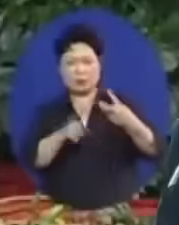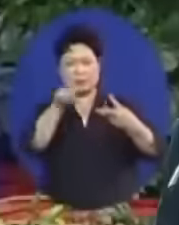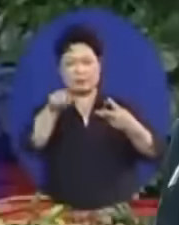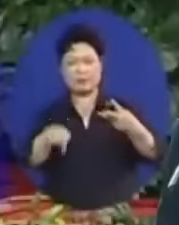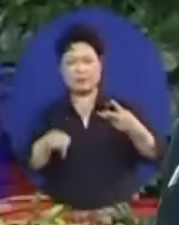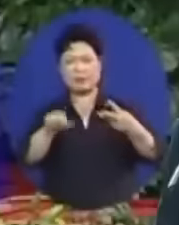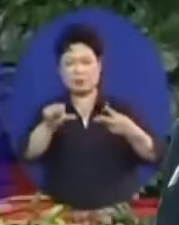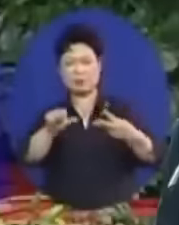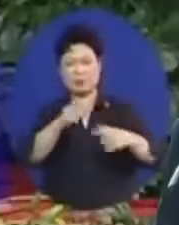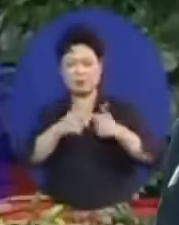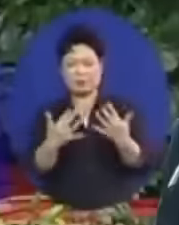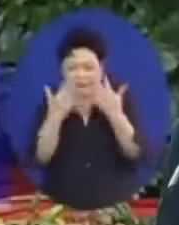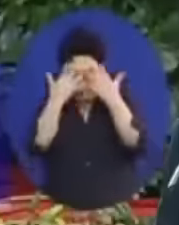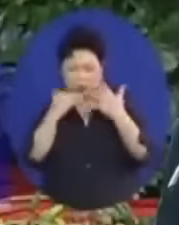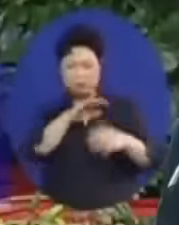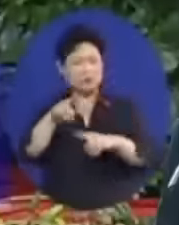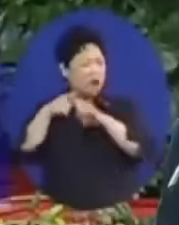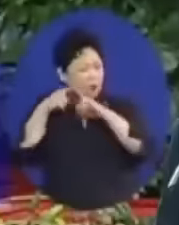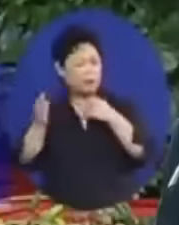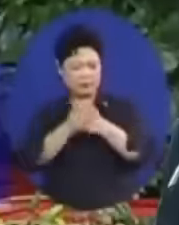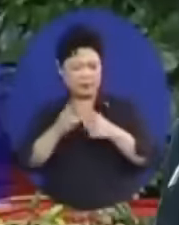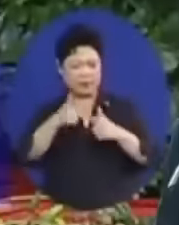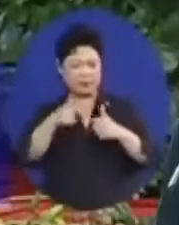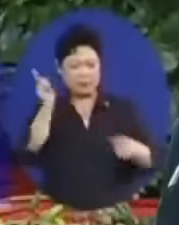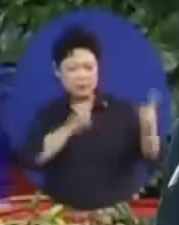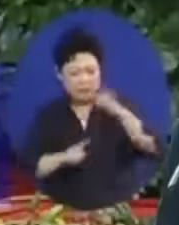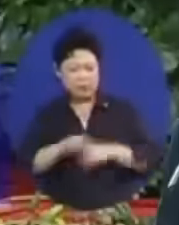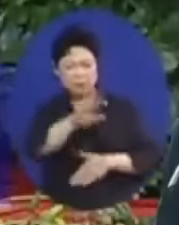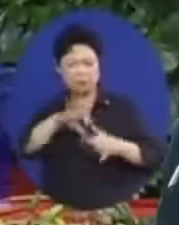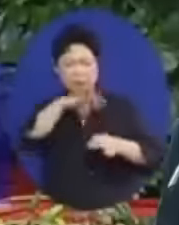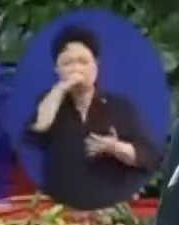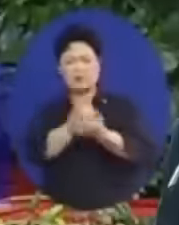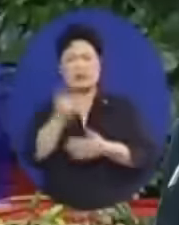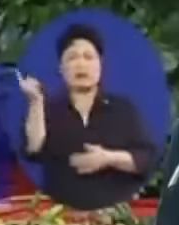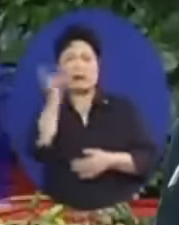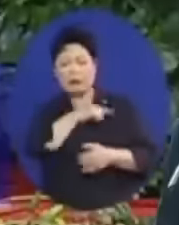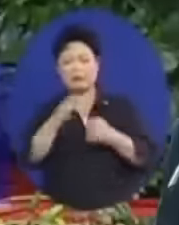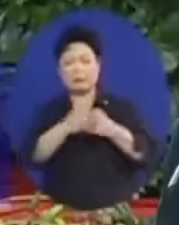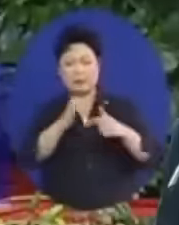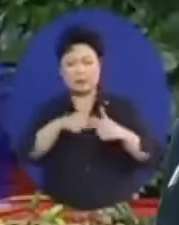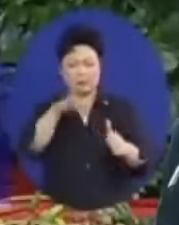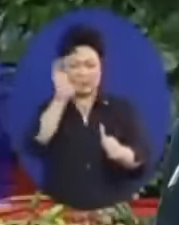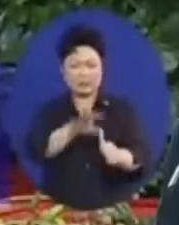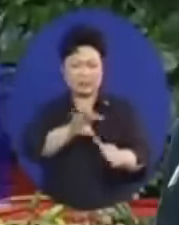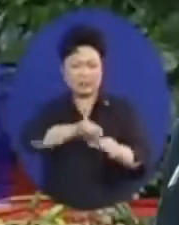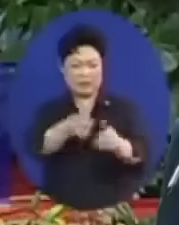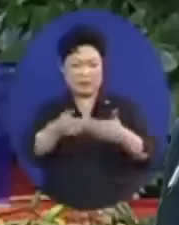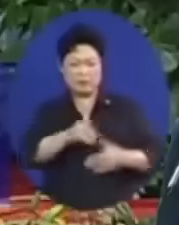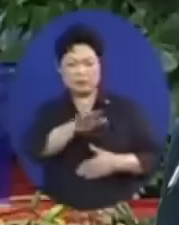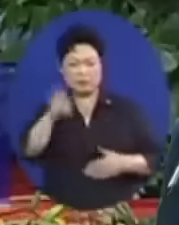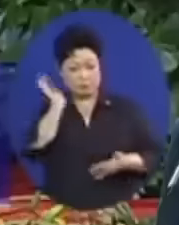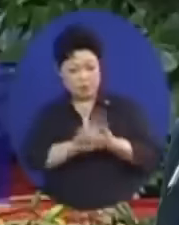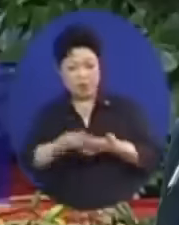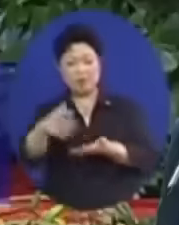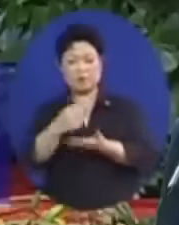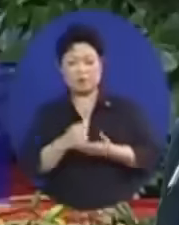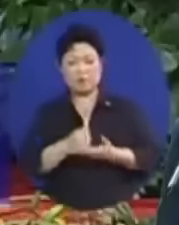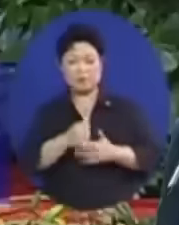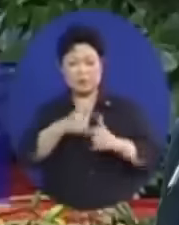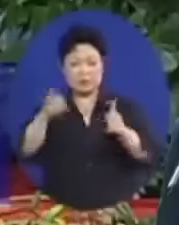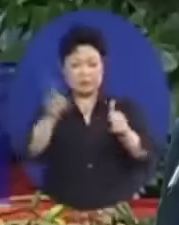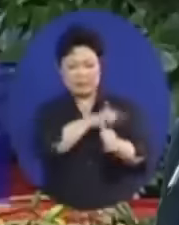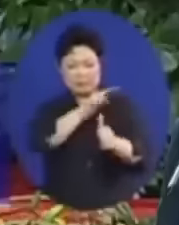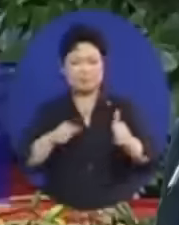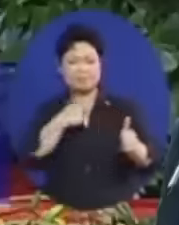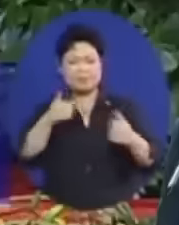그가 찔림은 우리의 허물 때문이요 그가 상함은 우리의 죄악 때문이라. 그가 징계를 받음으로 우리는 평화를 누리고 그가